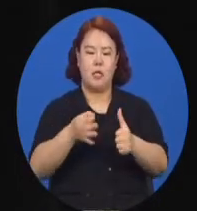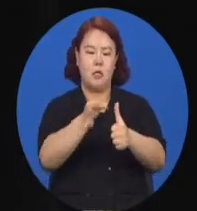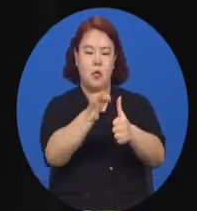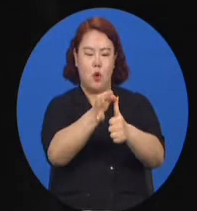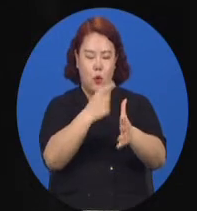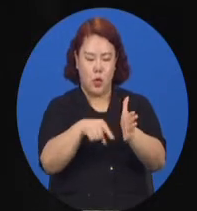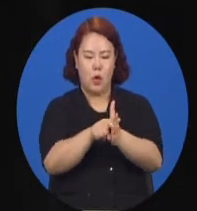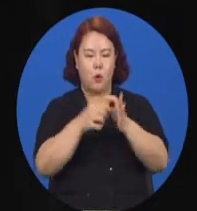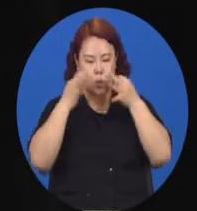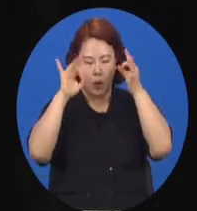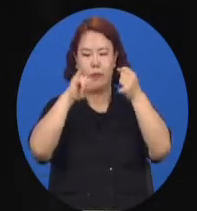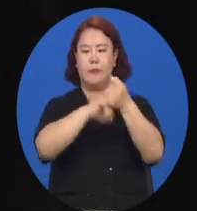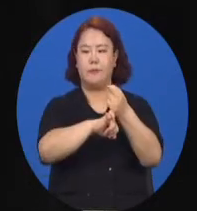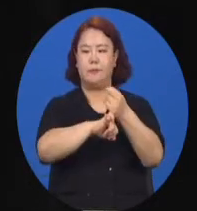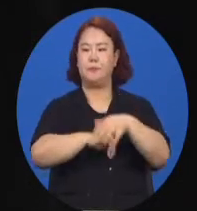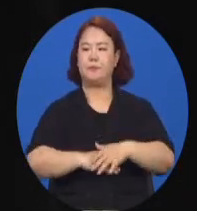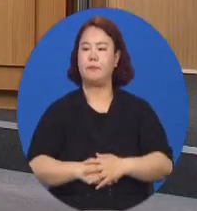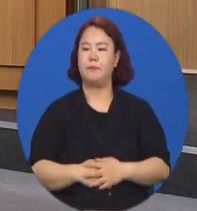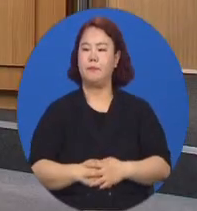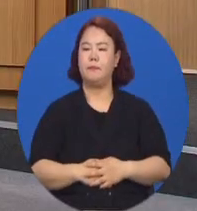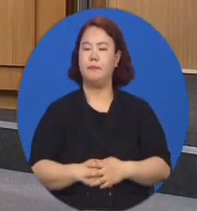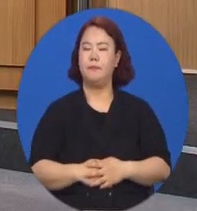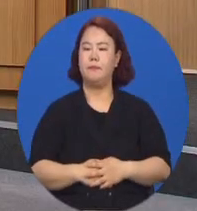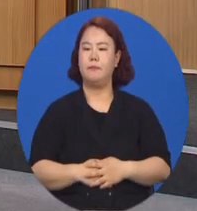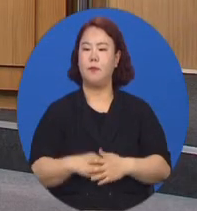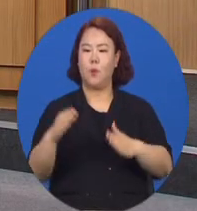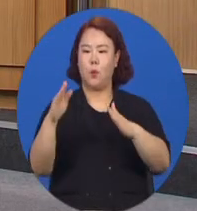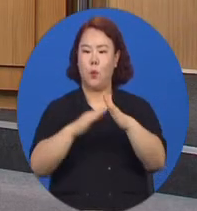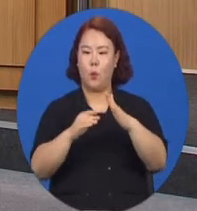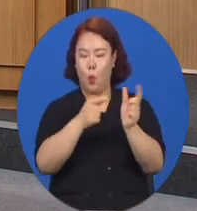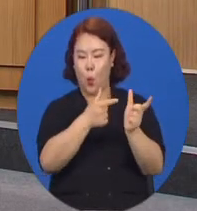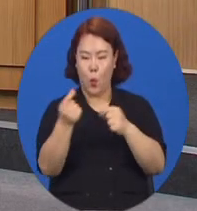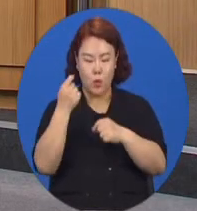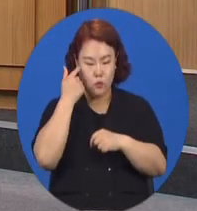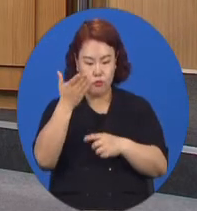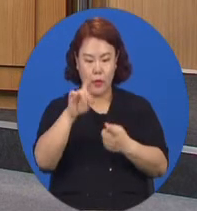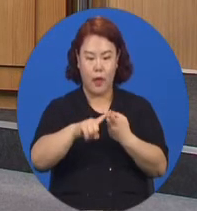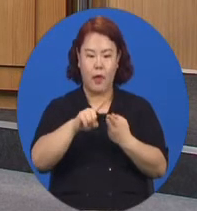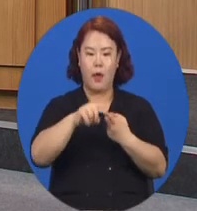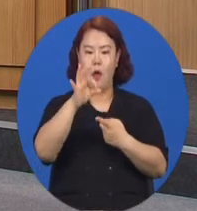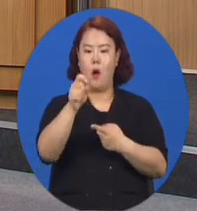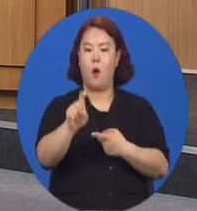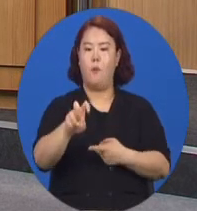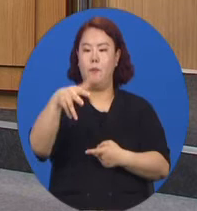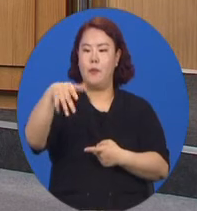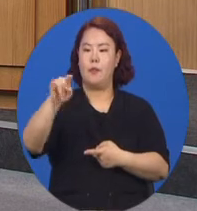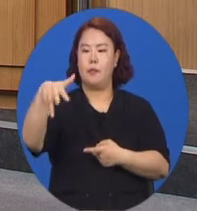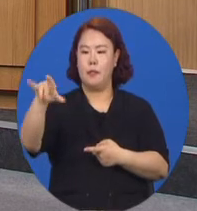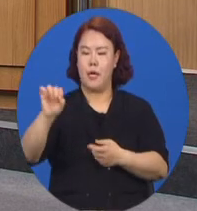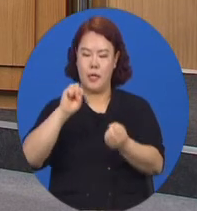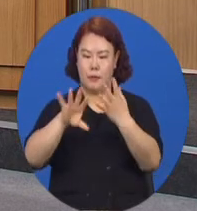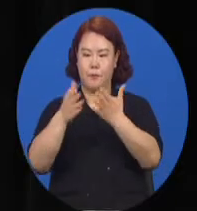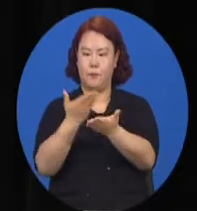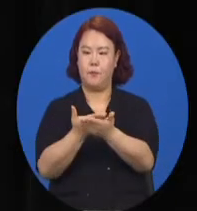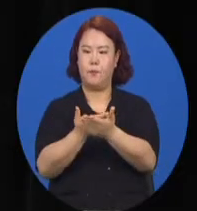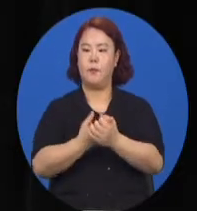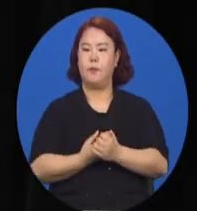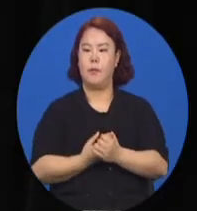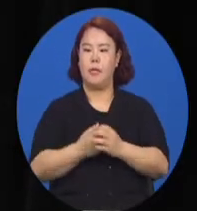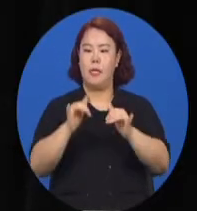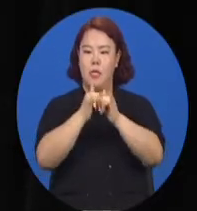노력하겠습니다. 네, 자, 이 공통지문에 대해서 마지막으로 엄재창 후보 답변해 주실까요? 네,